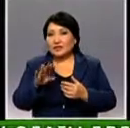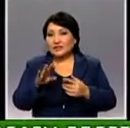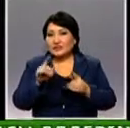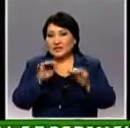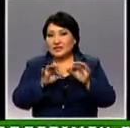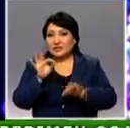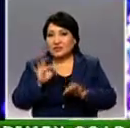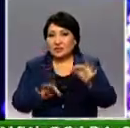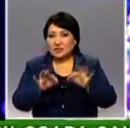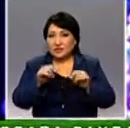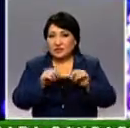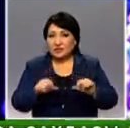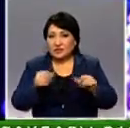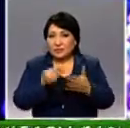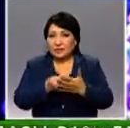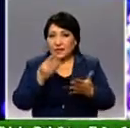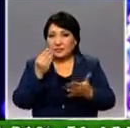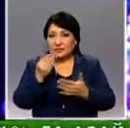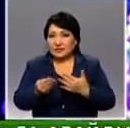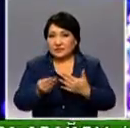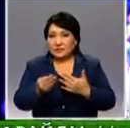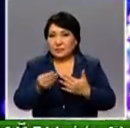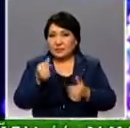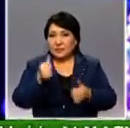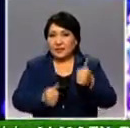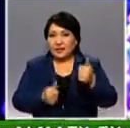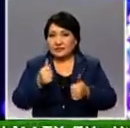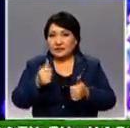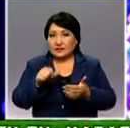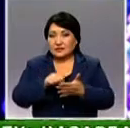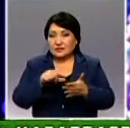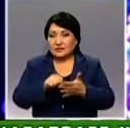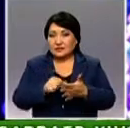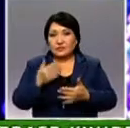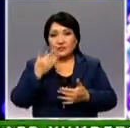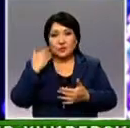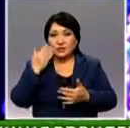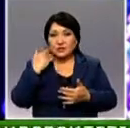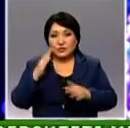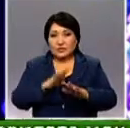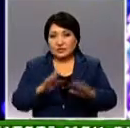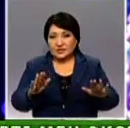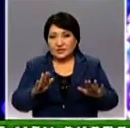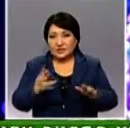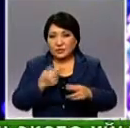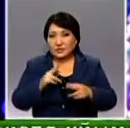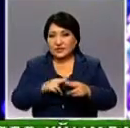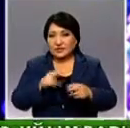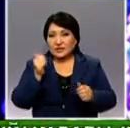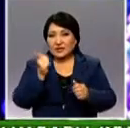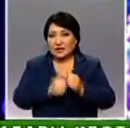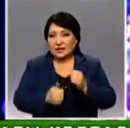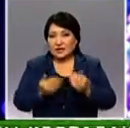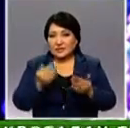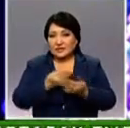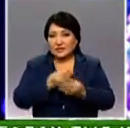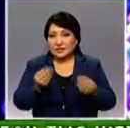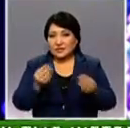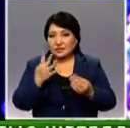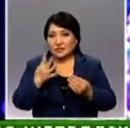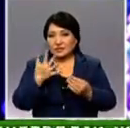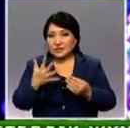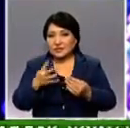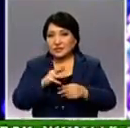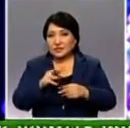баға береді. Байқауға қатысу оңай дүние емес, өйткені әрбір сол өзіңе берілген 4-5